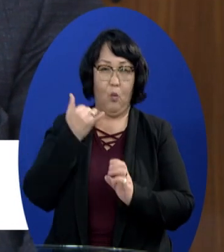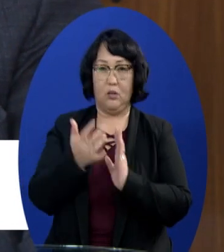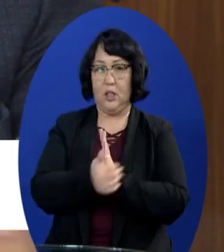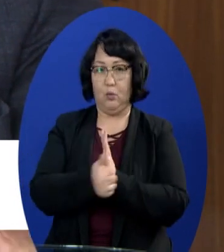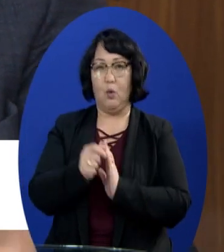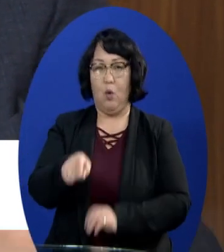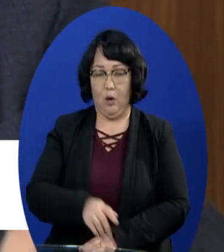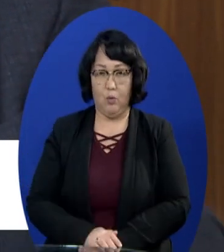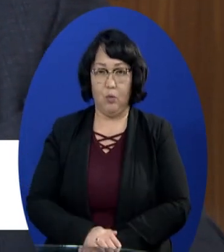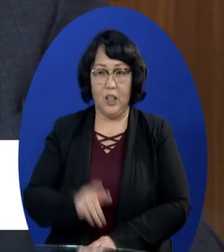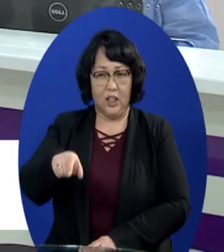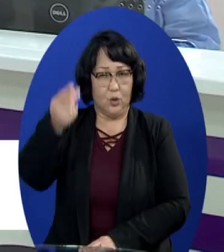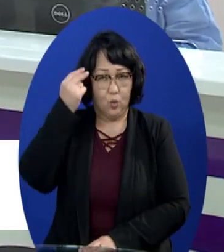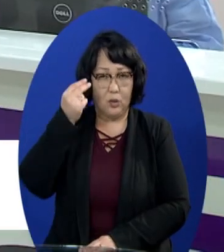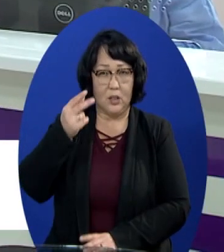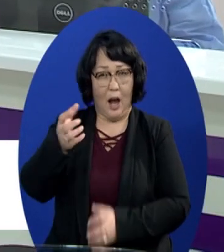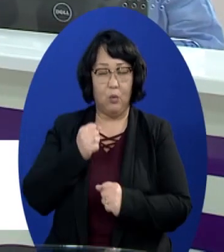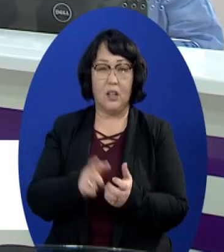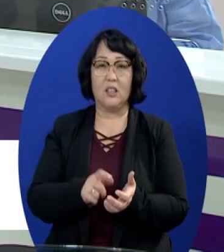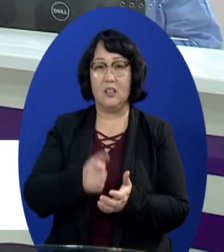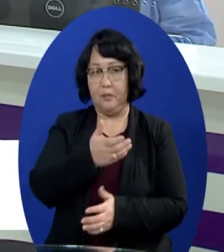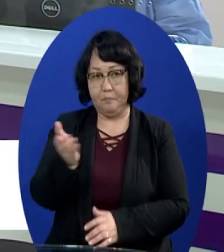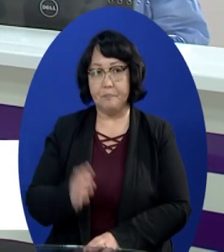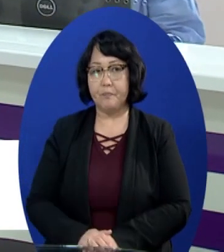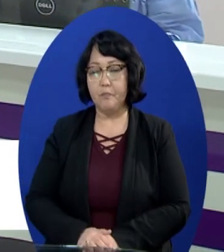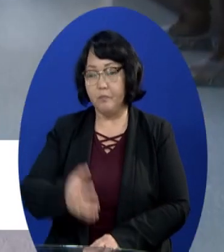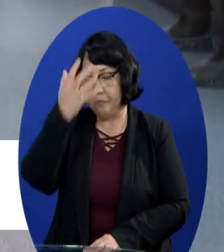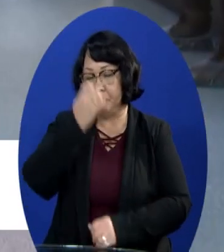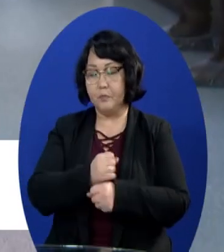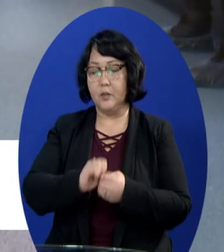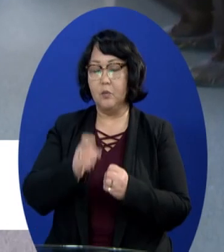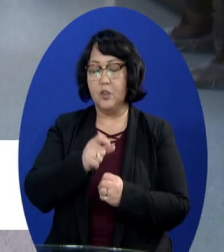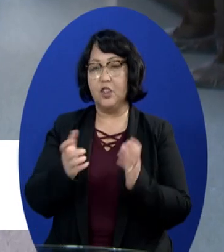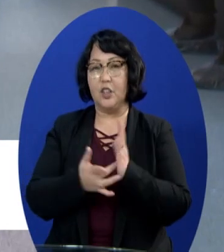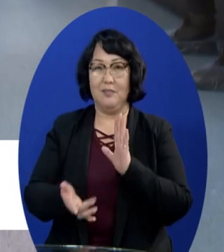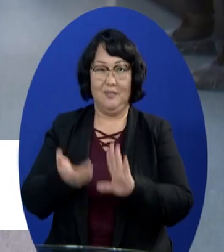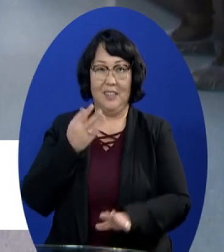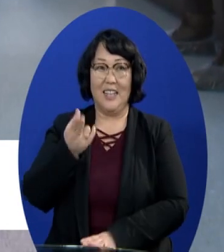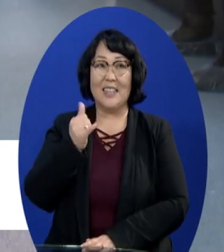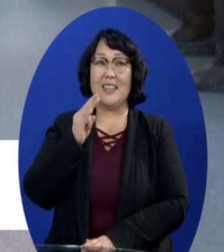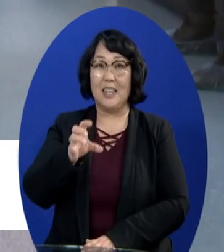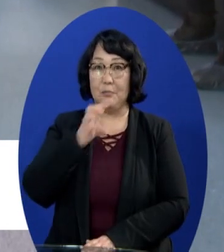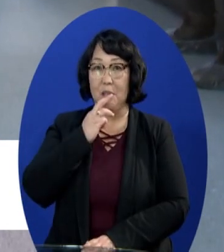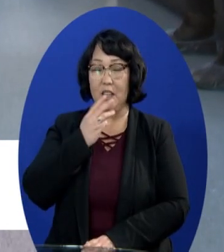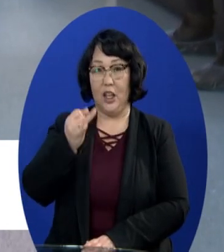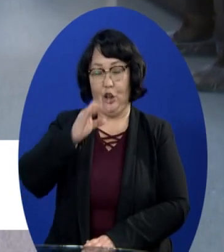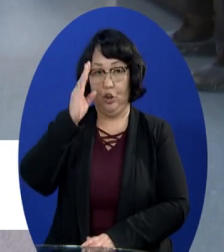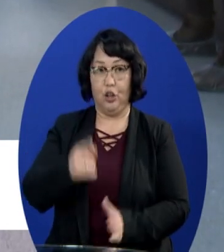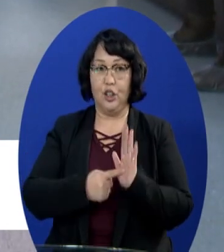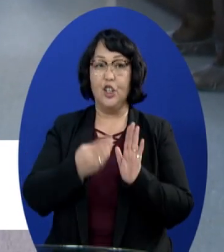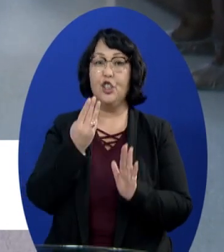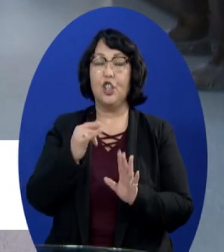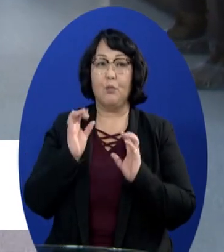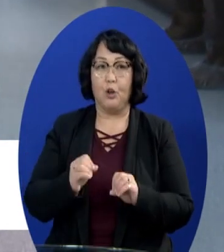гэдэг байхгүй. Тэрийг эзэмших хэрэгтэй. Угн төрийн албан технологийн төвшил нэвтэрч дансны мэдээлэл шилэн болсон. Гэхдээ төрийн алба